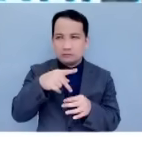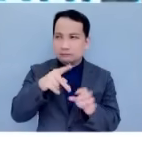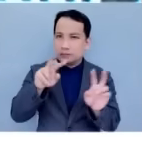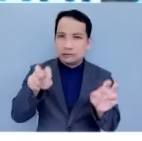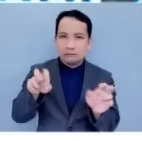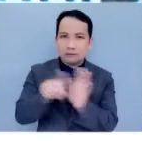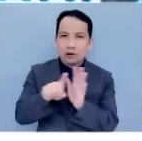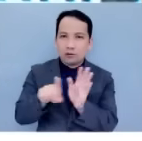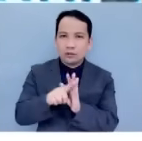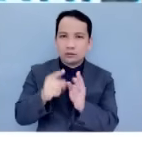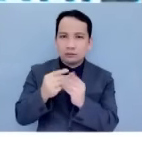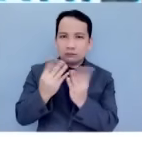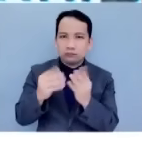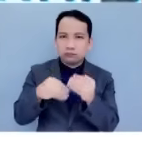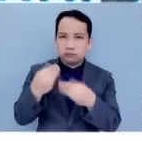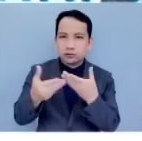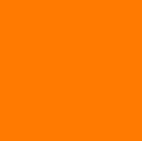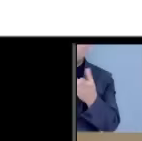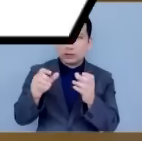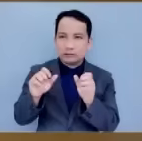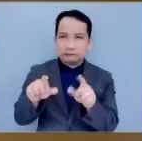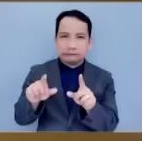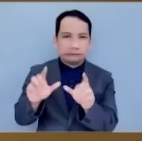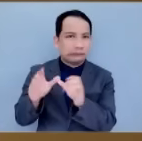frontline ng balitang yan, si John Aroa.